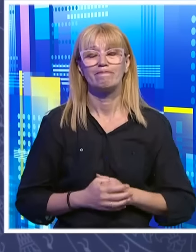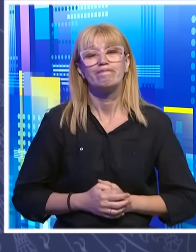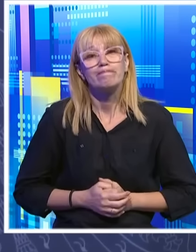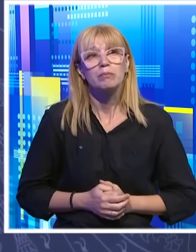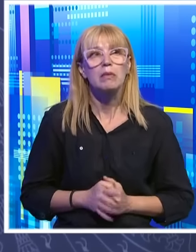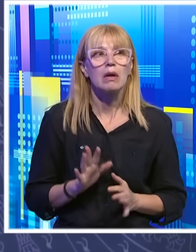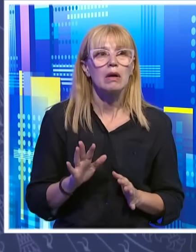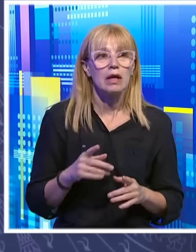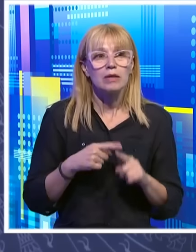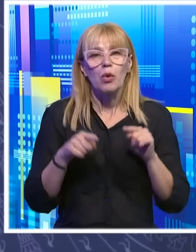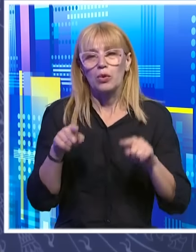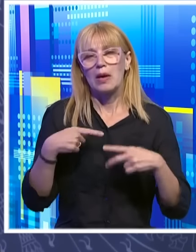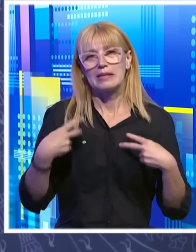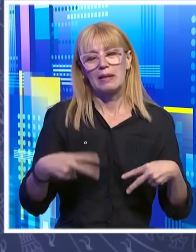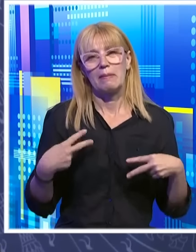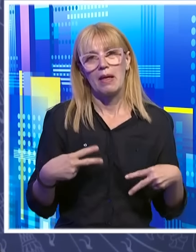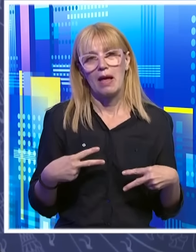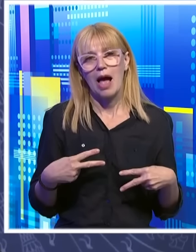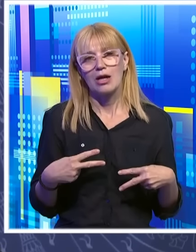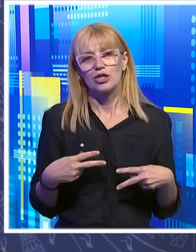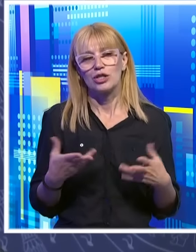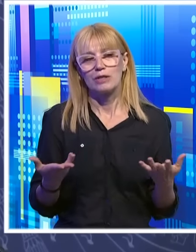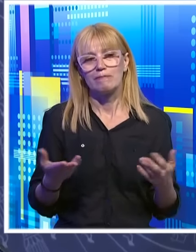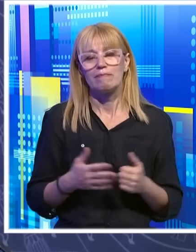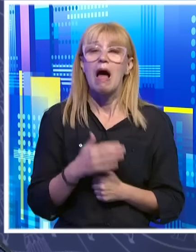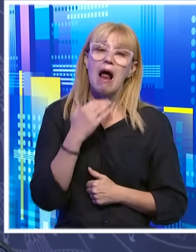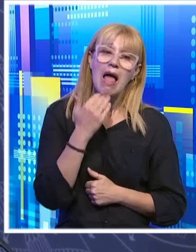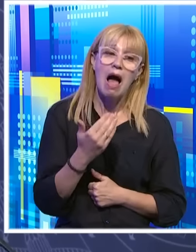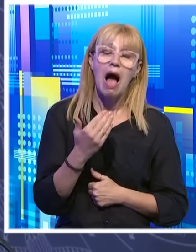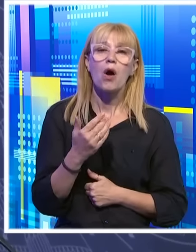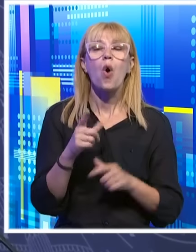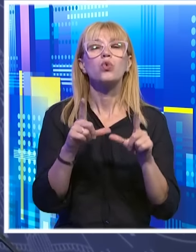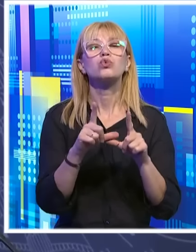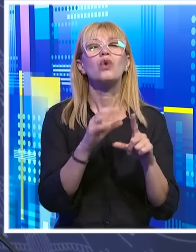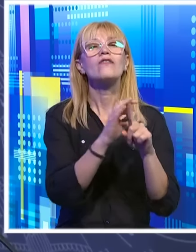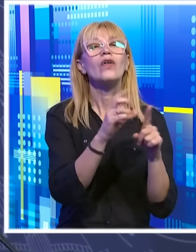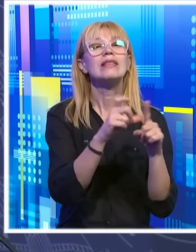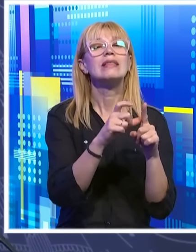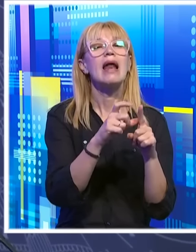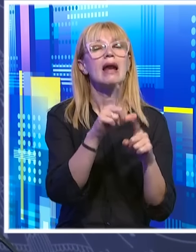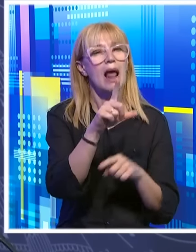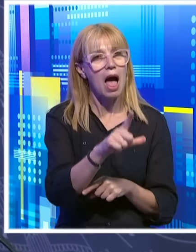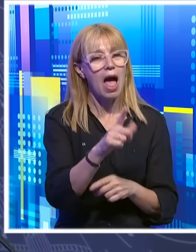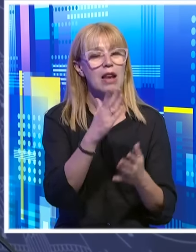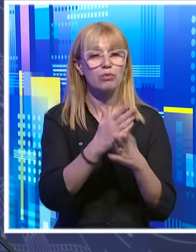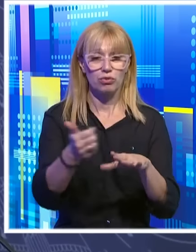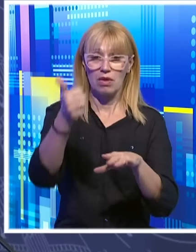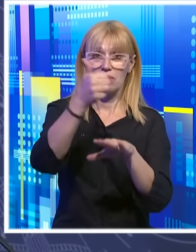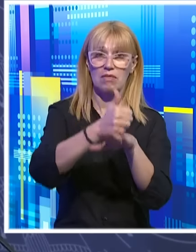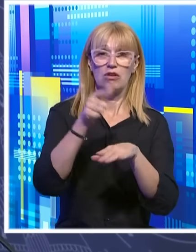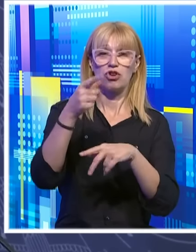skeptik sam po tom pitanju, po tim očekivanjima, ali ukoliko bi Ursula von der Leyen ostala na čelu komisije, to bi bila